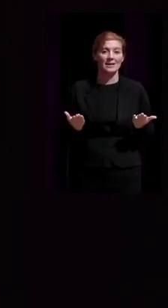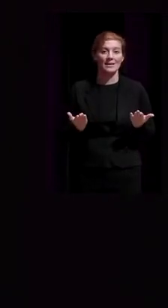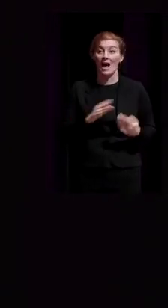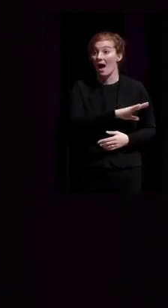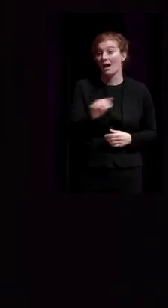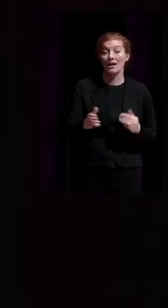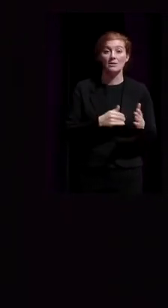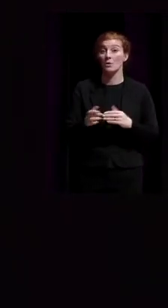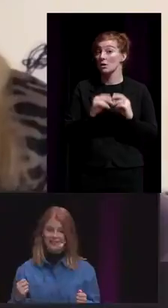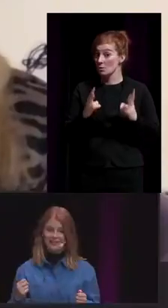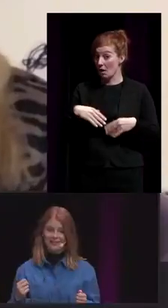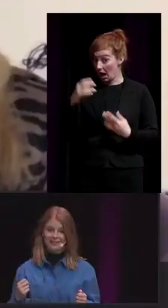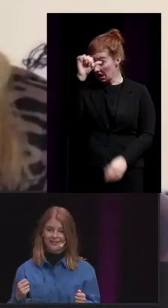svårt?